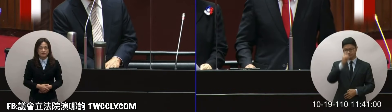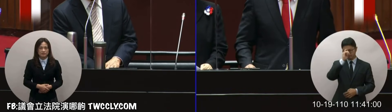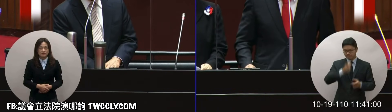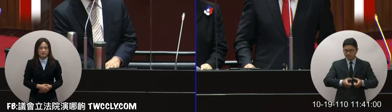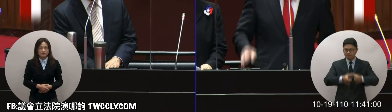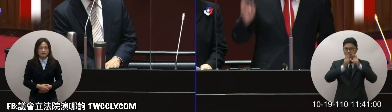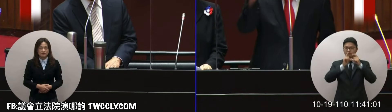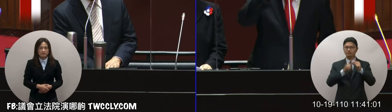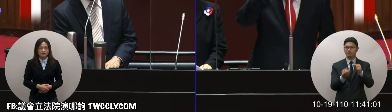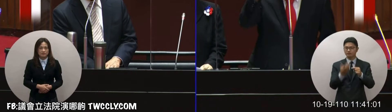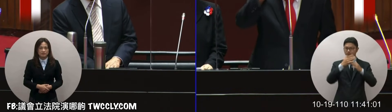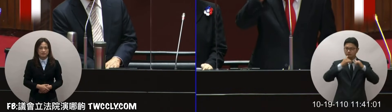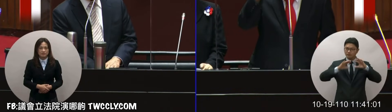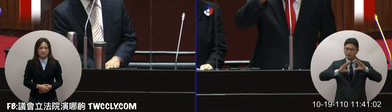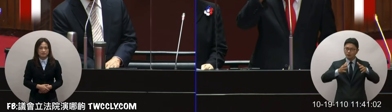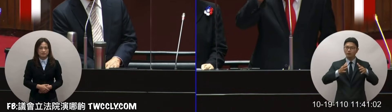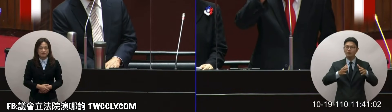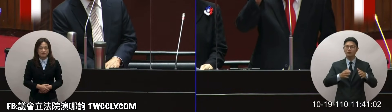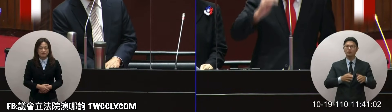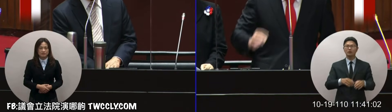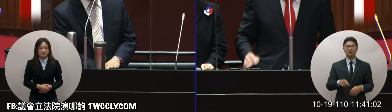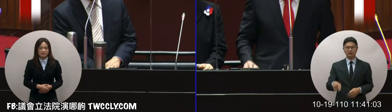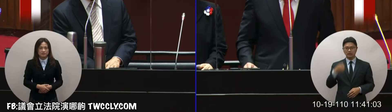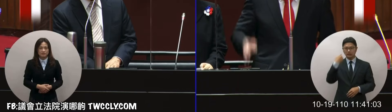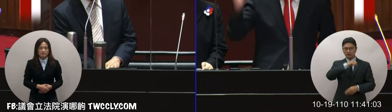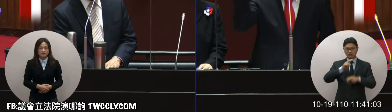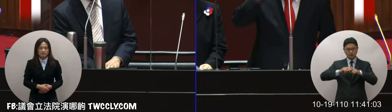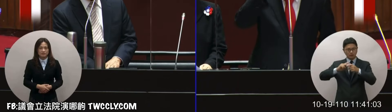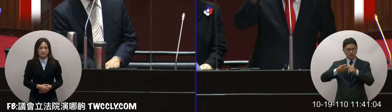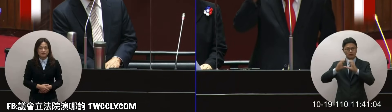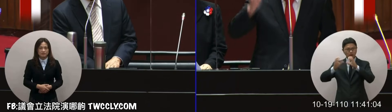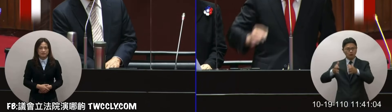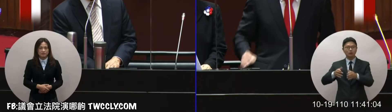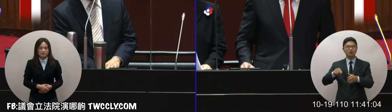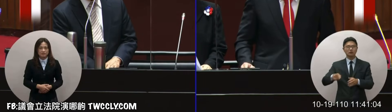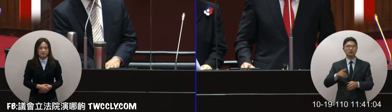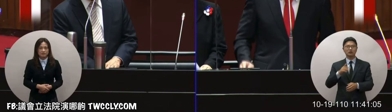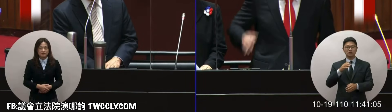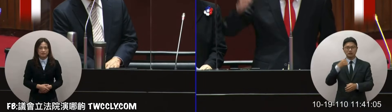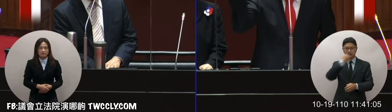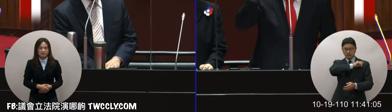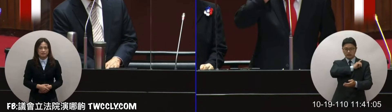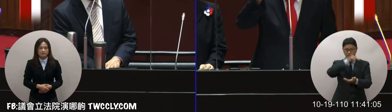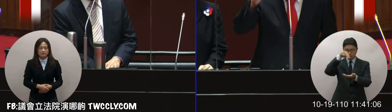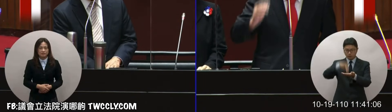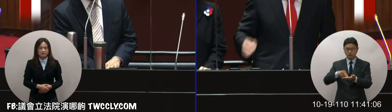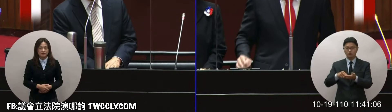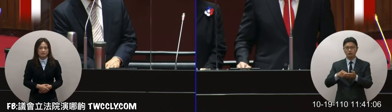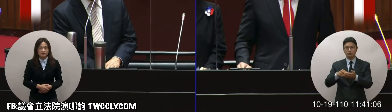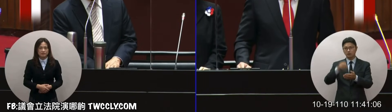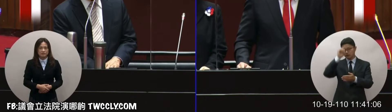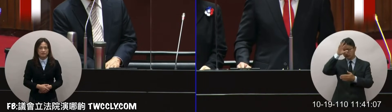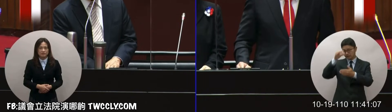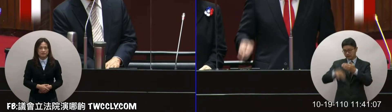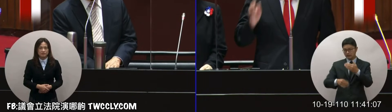国，没有台湾共和国，没有台独党纲，没有所谓新宪法，